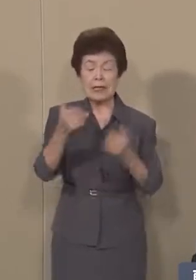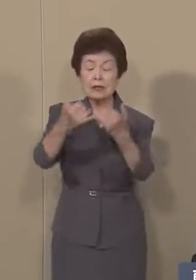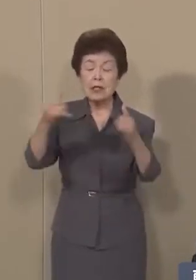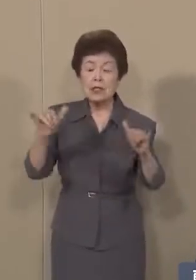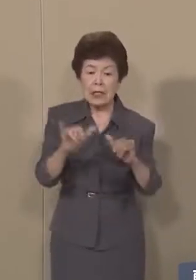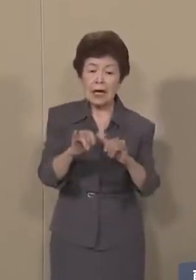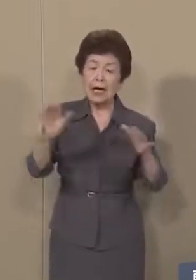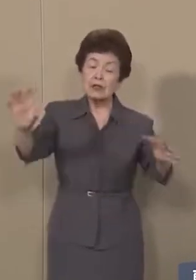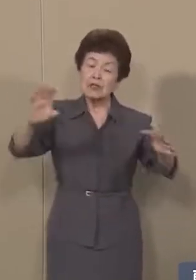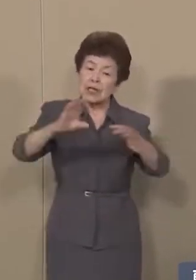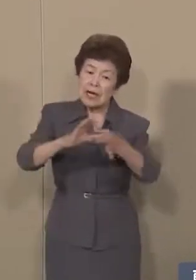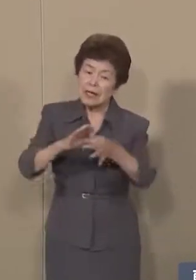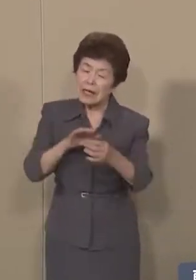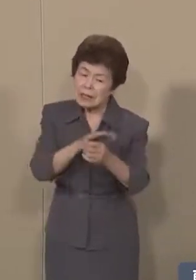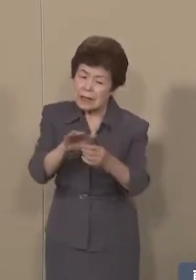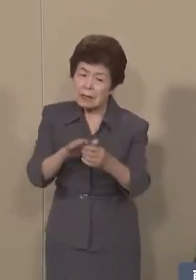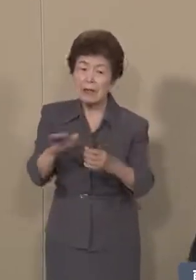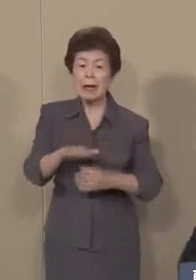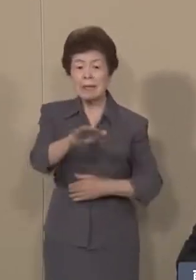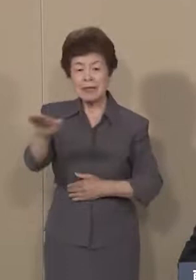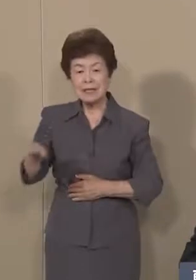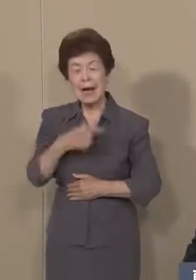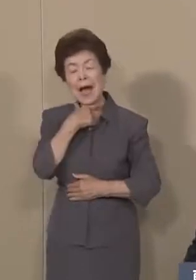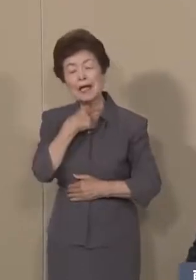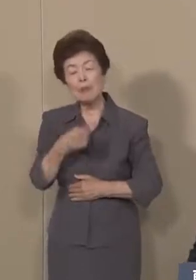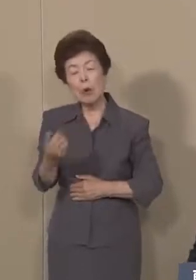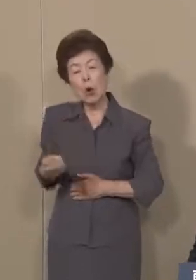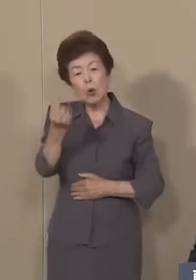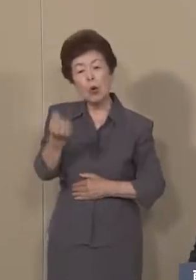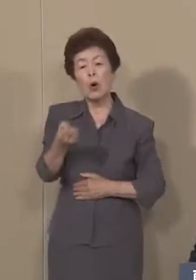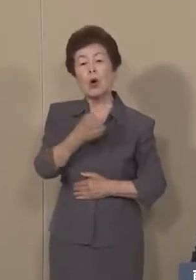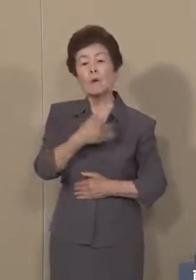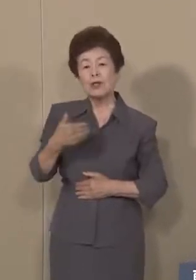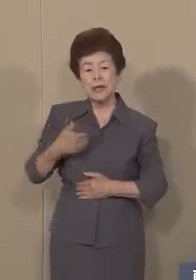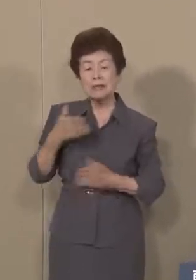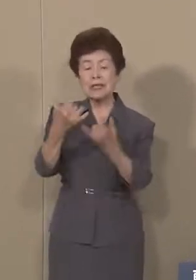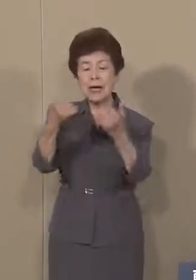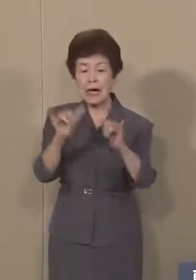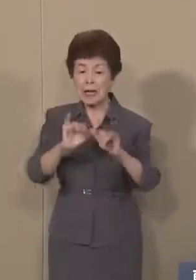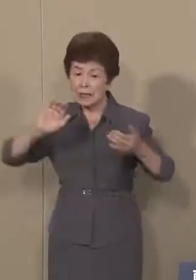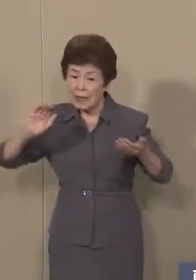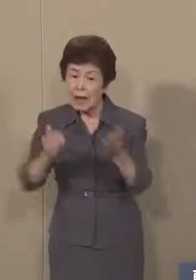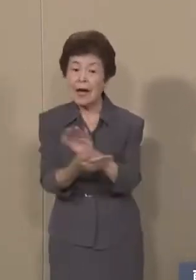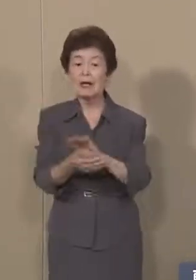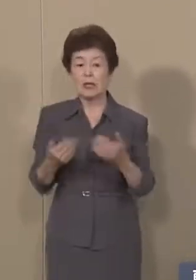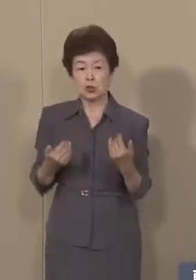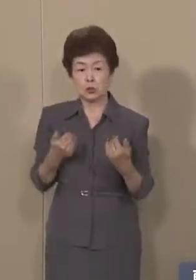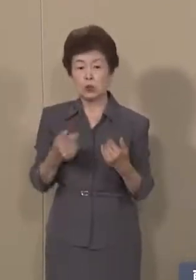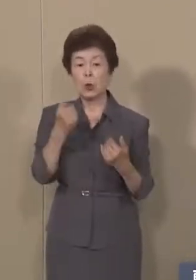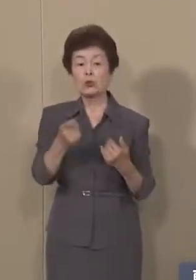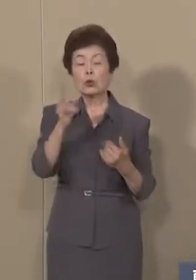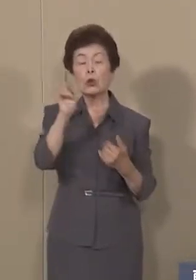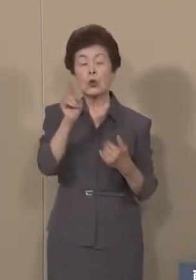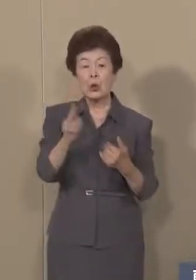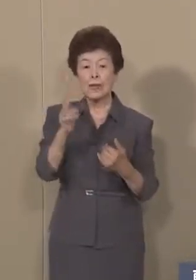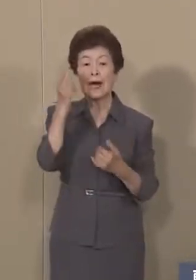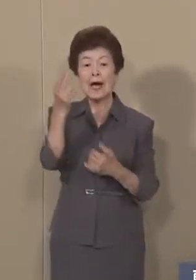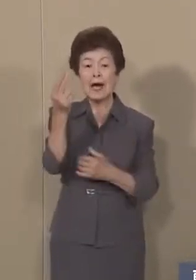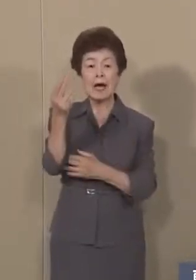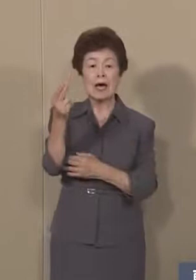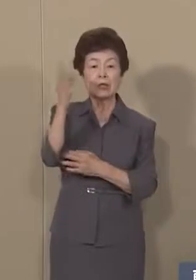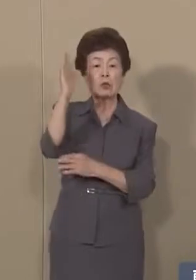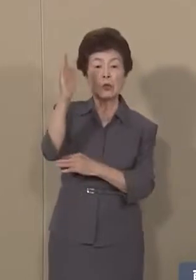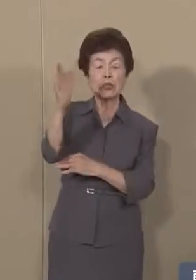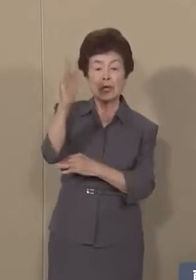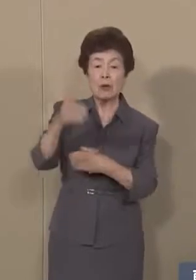重視される誰もが希望の持てる社会への転換が必要ですそのような都政を確立するために